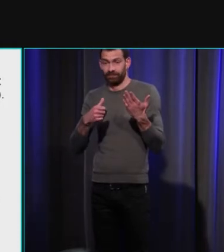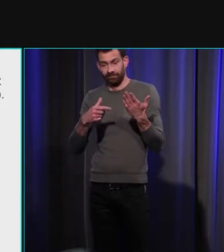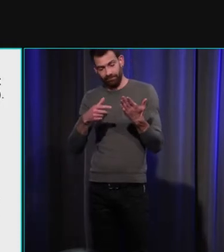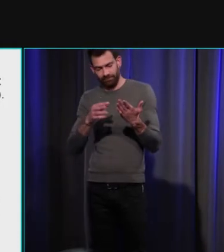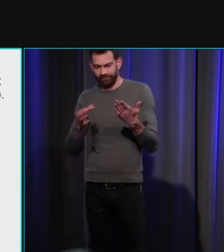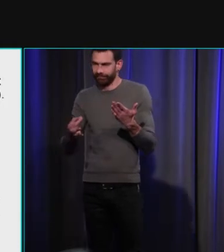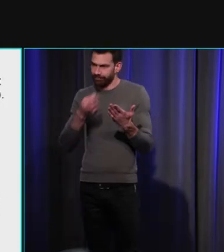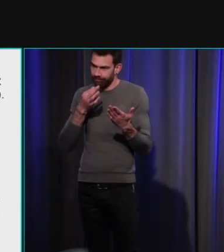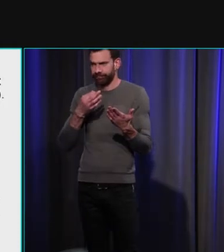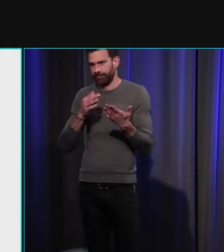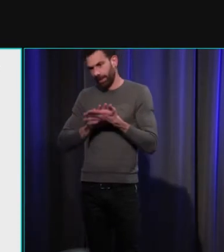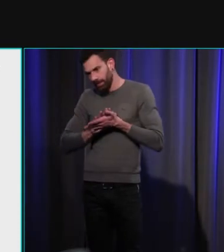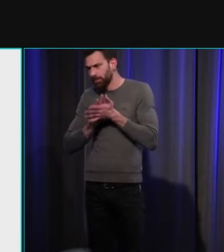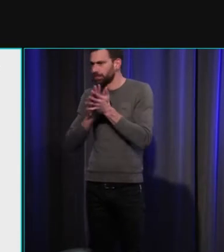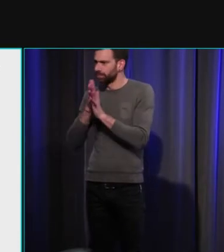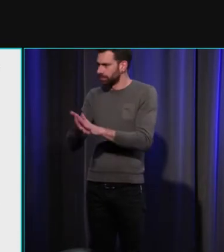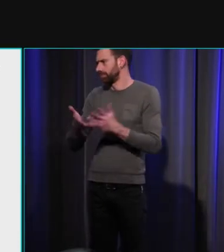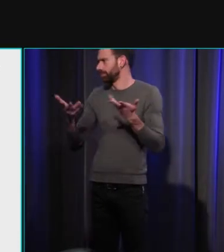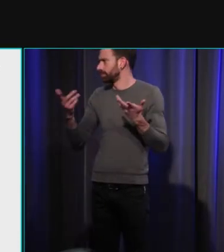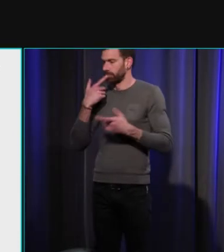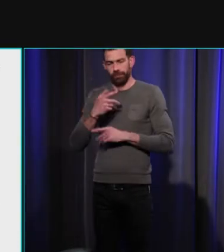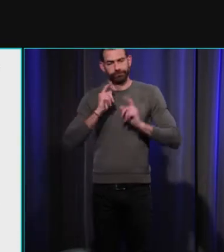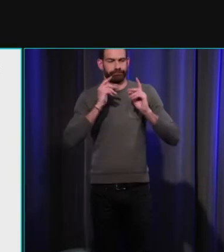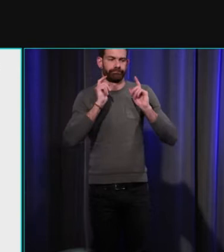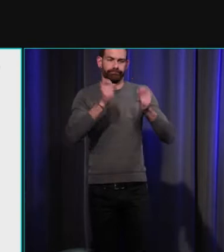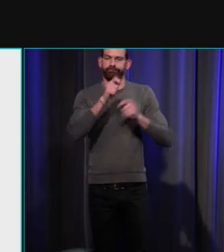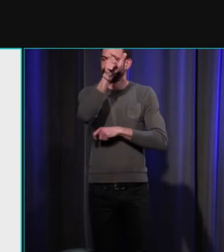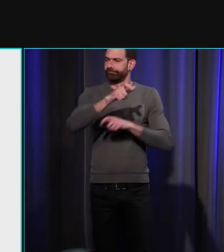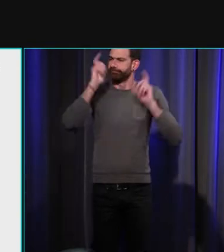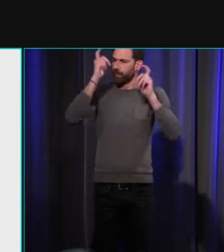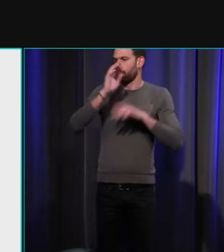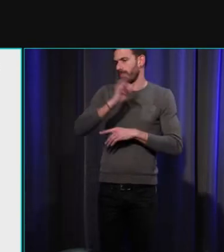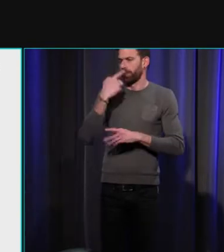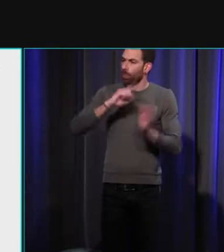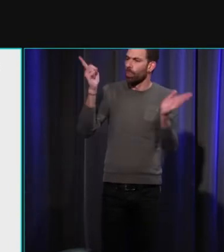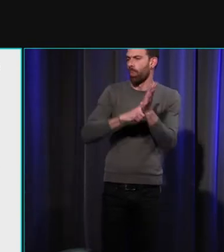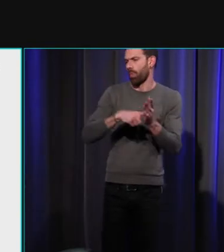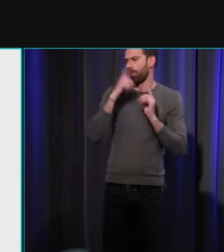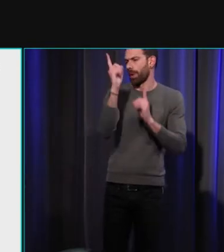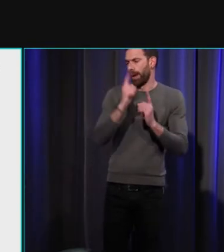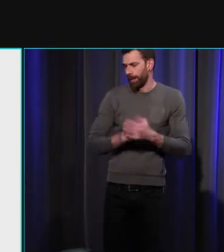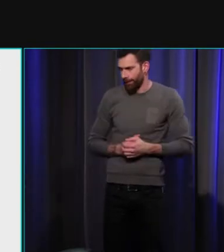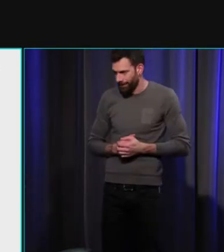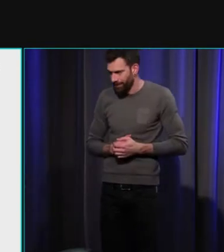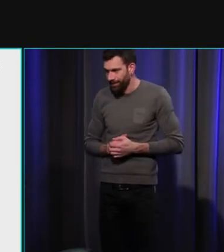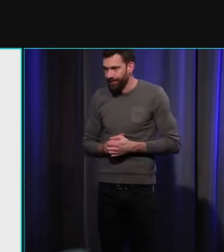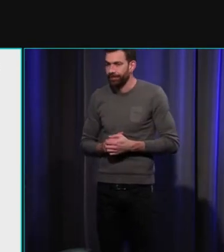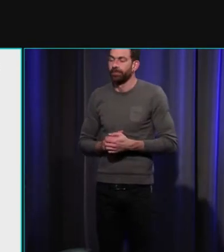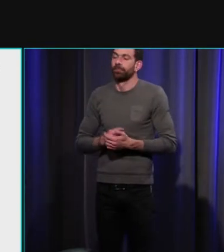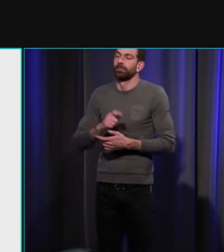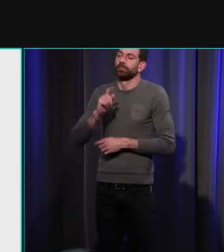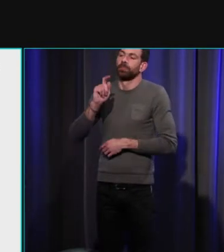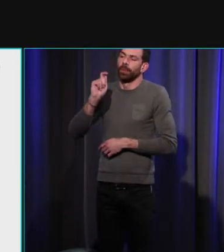pour défoncer les templiers alors bien sûr très souvent ces gens reviennent sur la vocation exclusivement